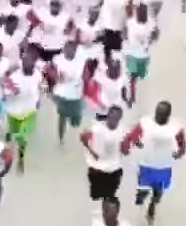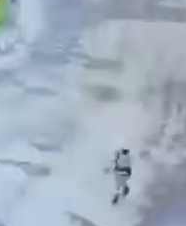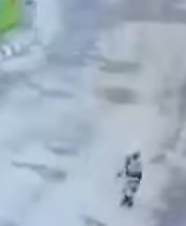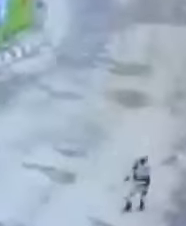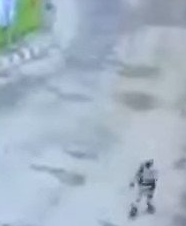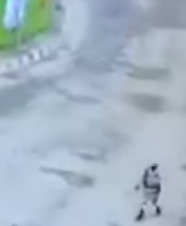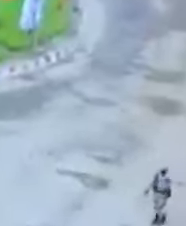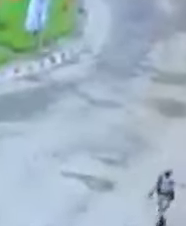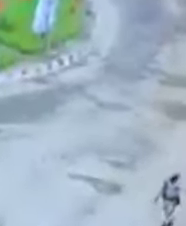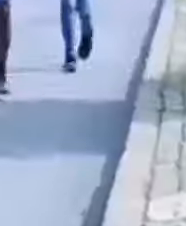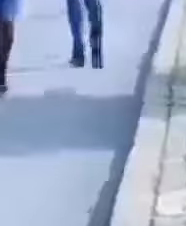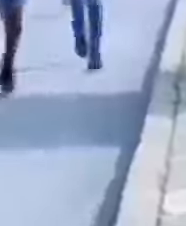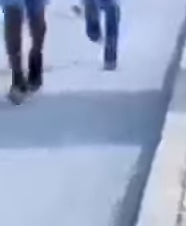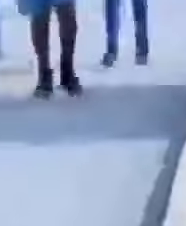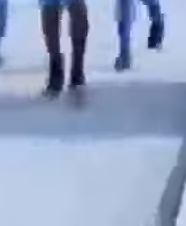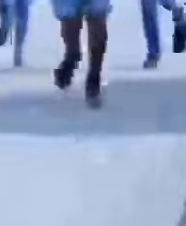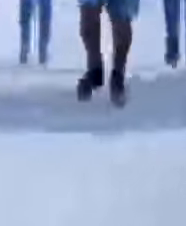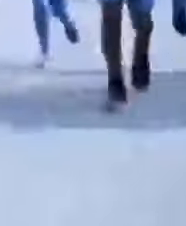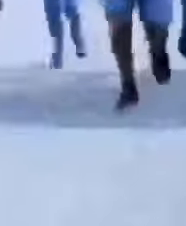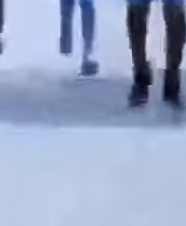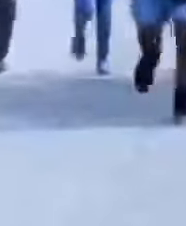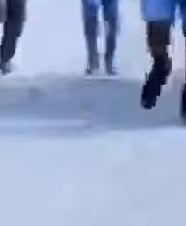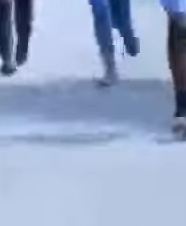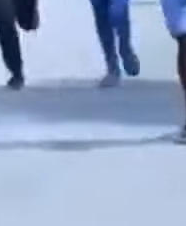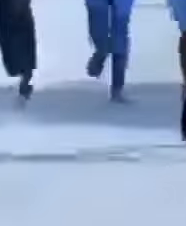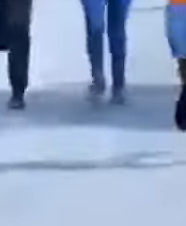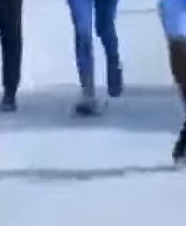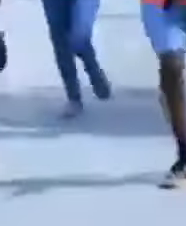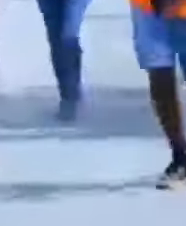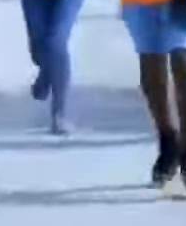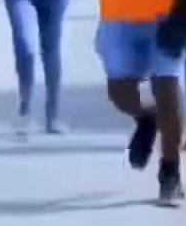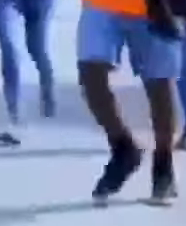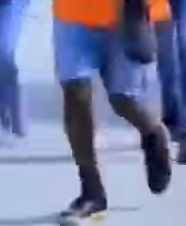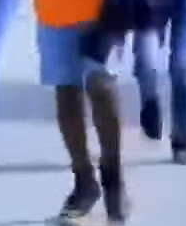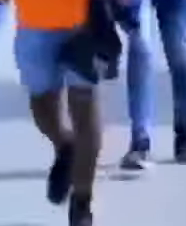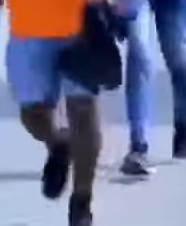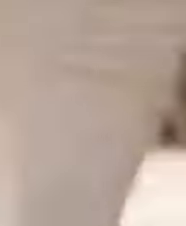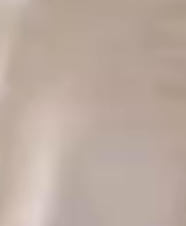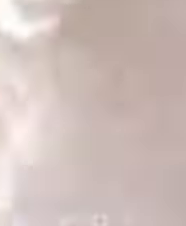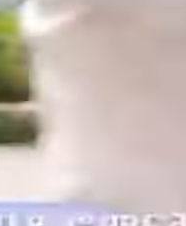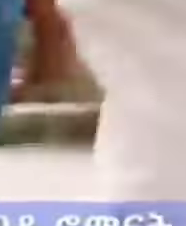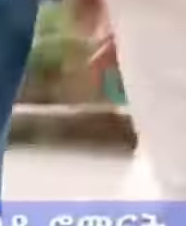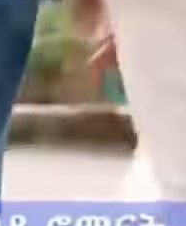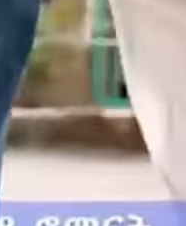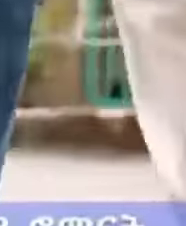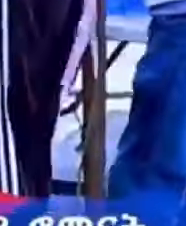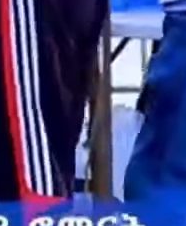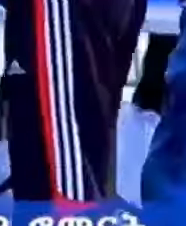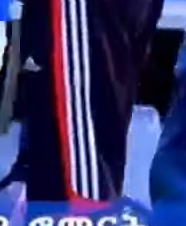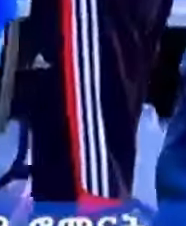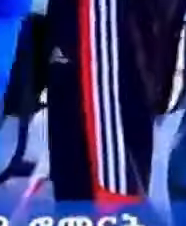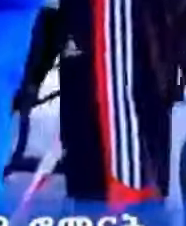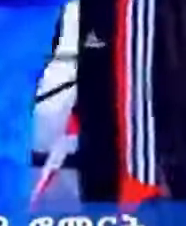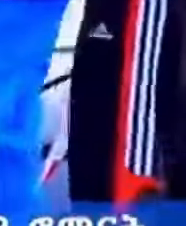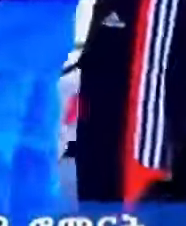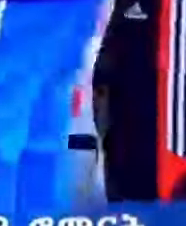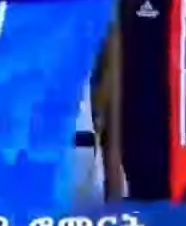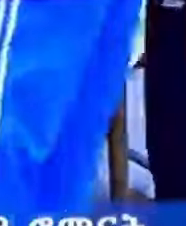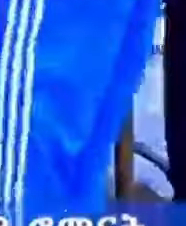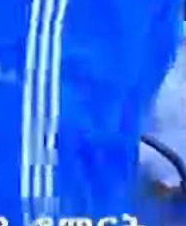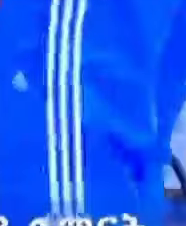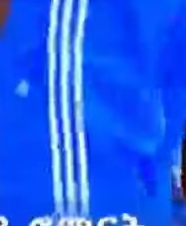ማይጽበየለው አብ ኩሎም ጨናፍር ባንኪ ወጋገን ብትወሰኽ ድማ አብ ሆቴል ኦክሱም ዕዳጋ አድ ሐቅን አደባባይ ሮማናትን መሸጣ